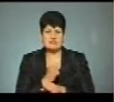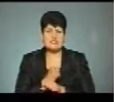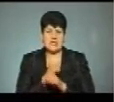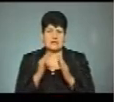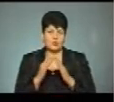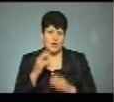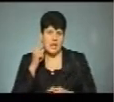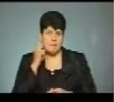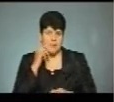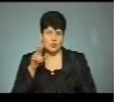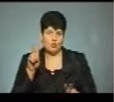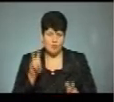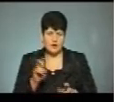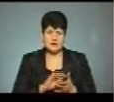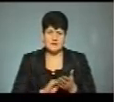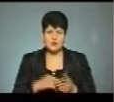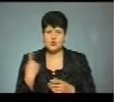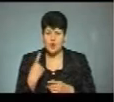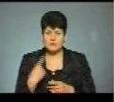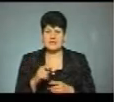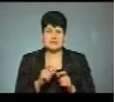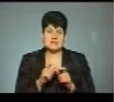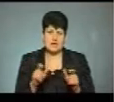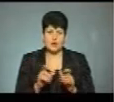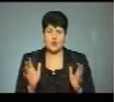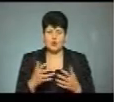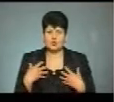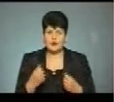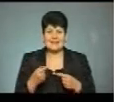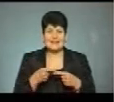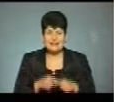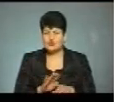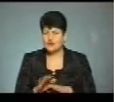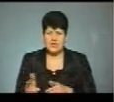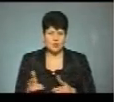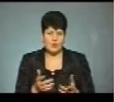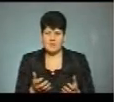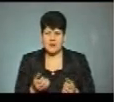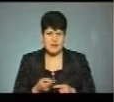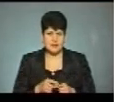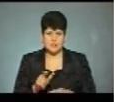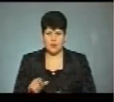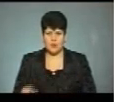зверненні також написали, що область та заклади охорони здоров'я Тернопільщини технічно не готові прийняти цих людей.